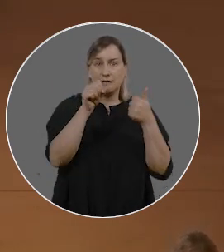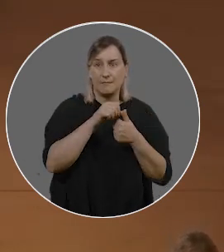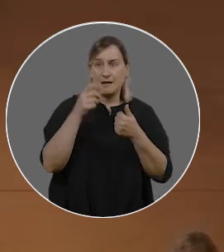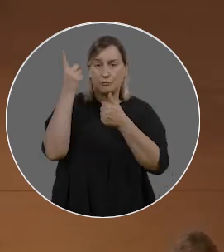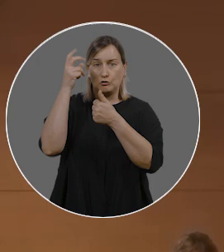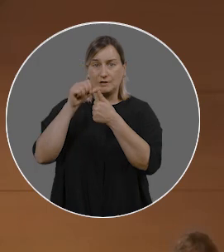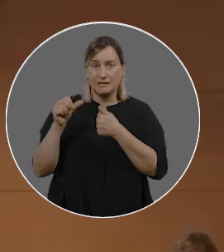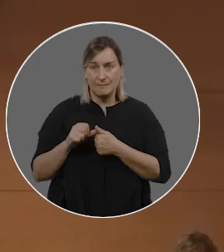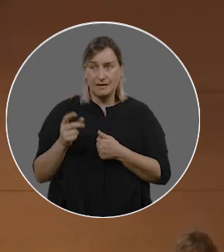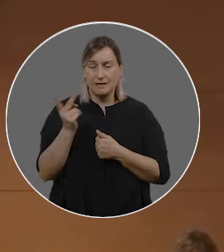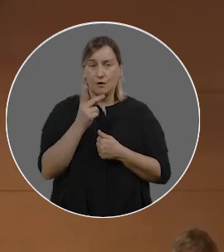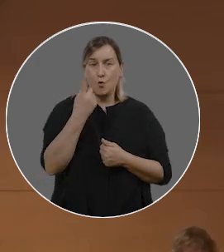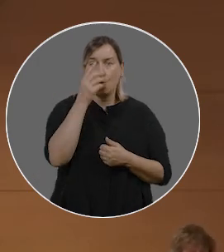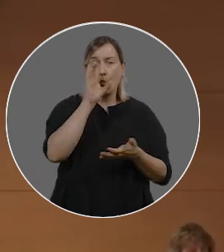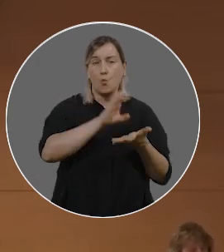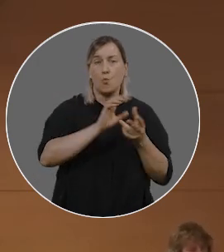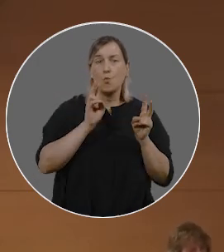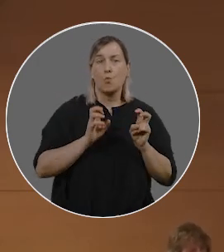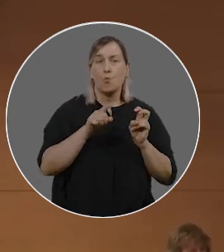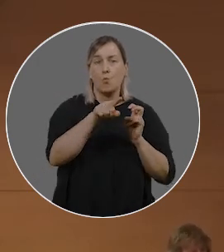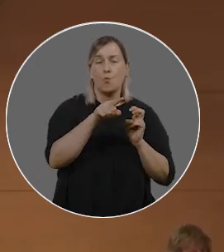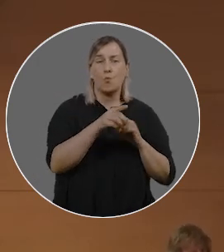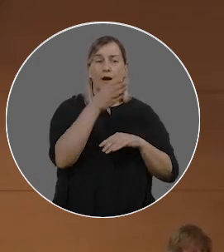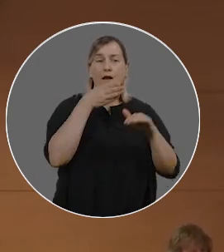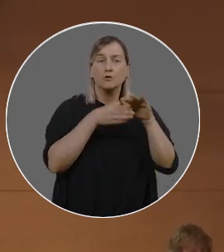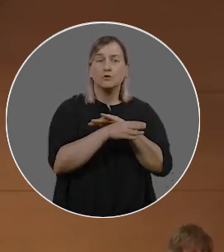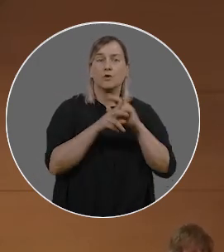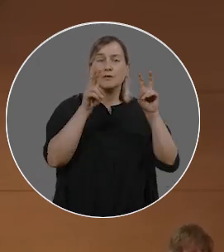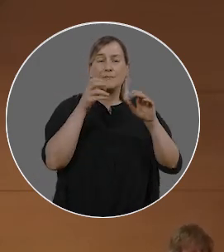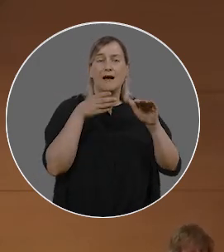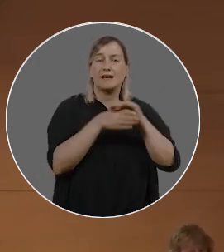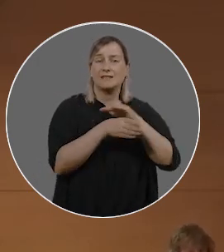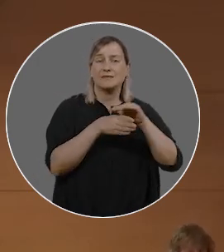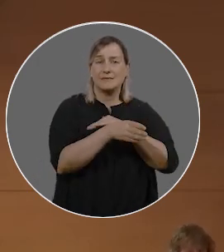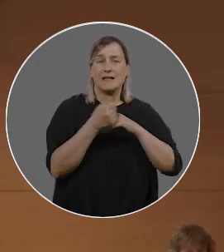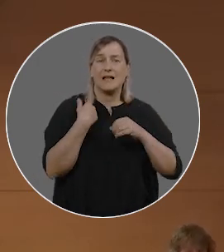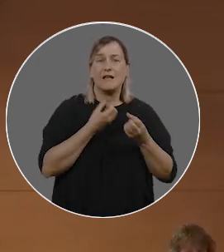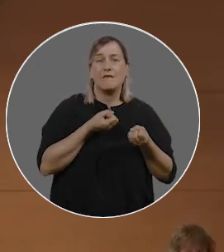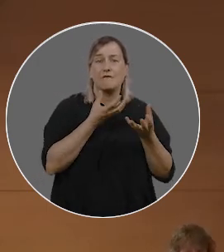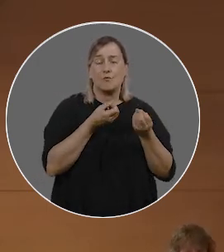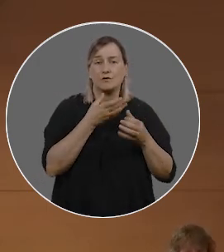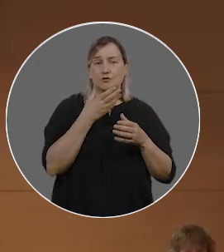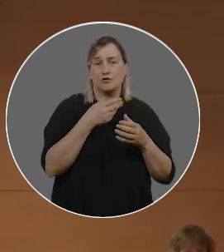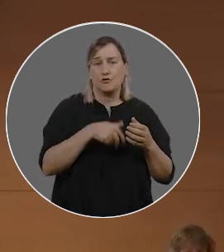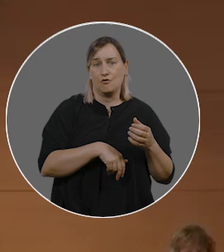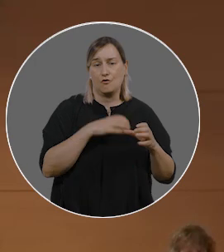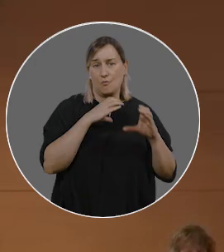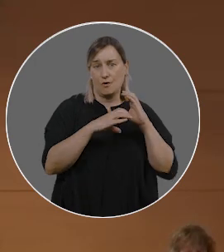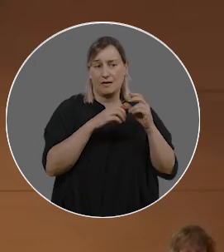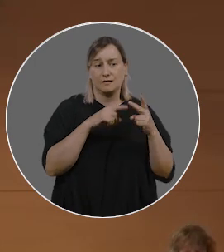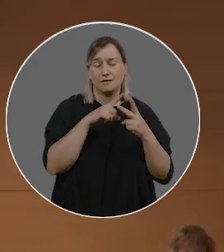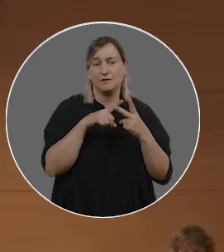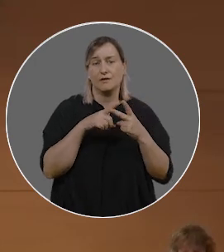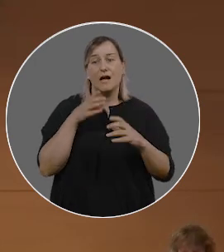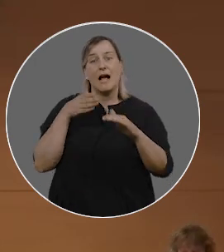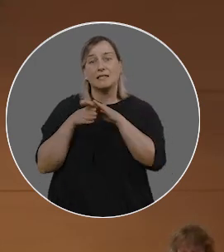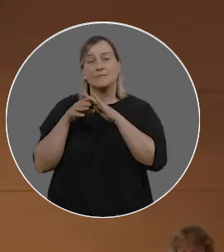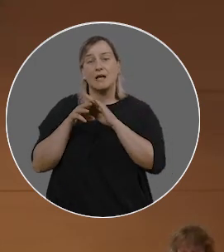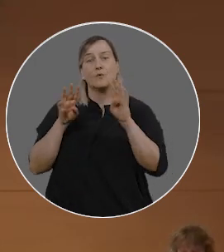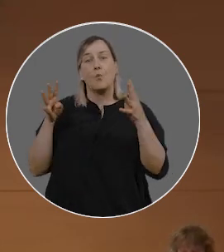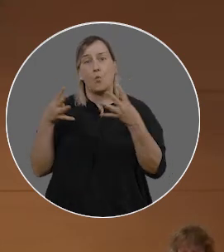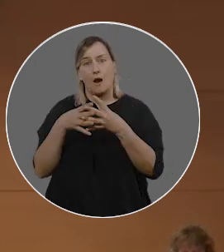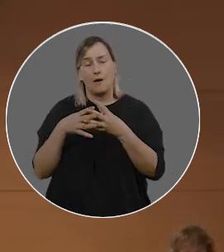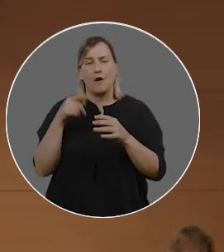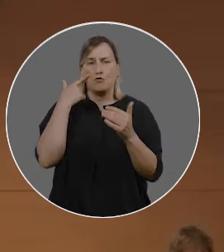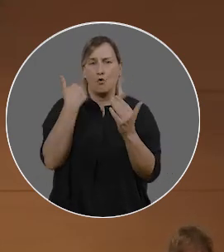setmanes de durada cada un, un sobre una introducció a l'accessibilitat, a la informació i a la comunicació, i un altre